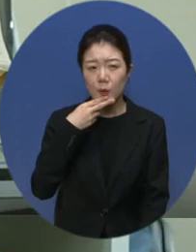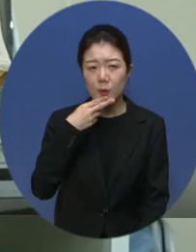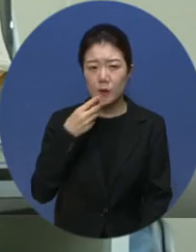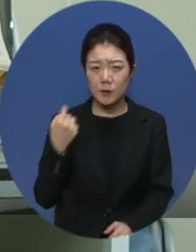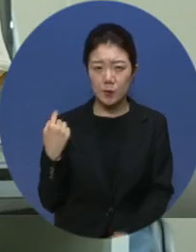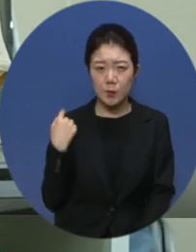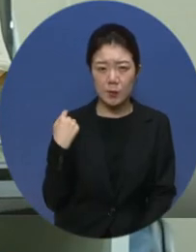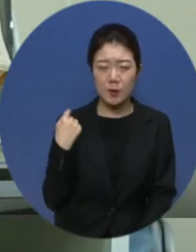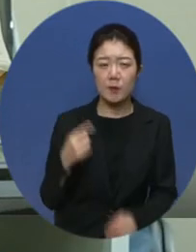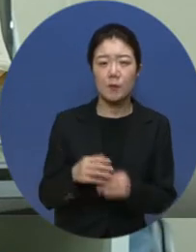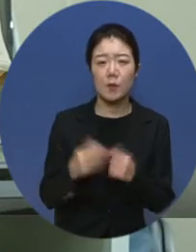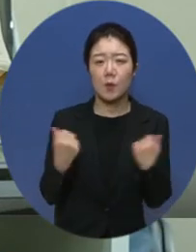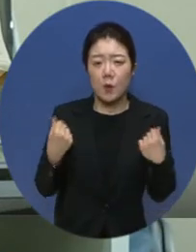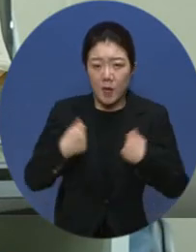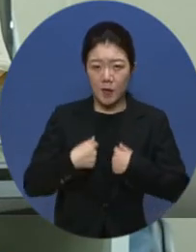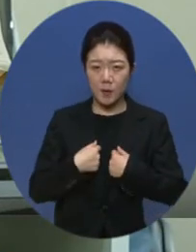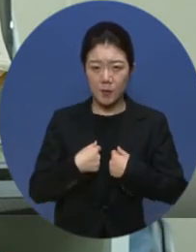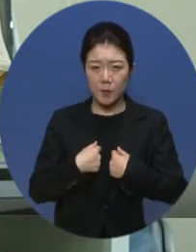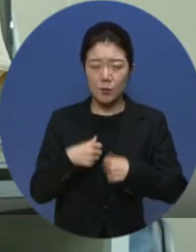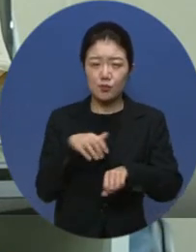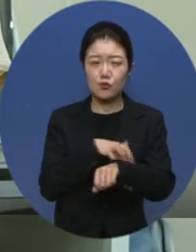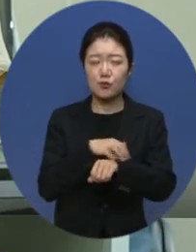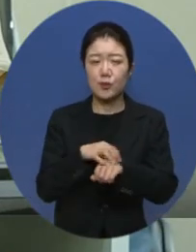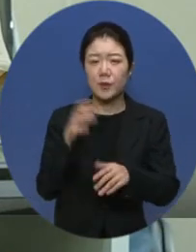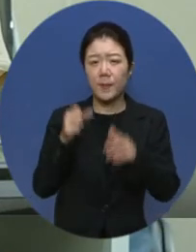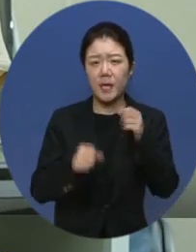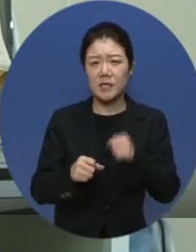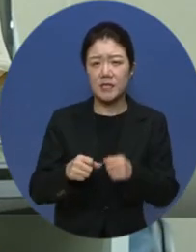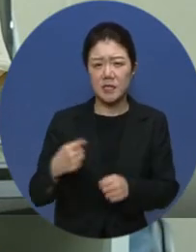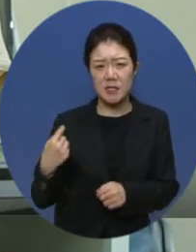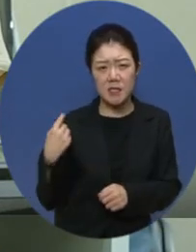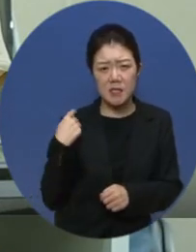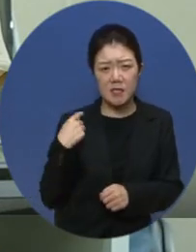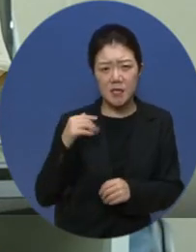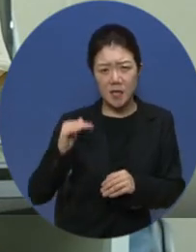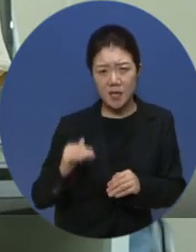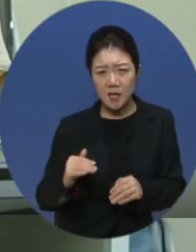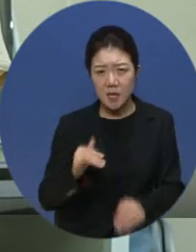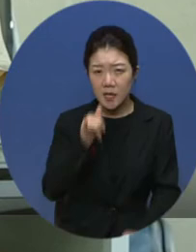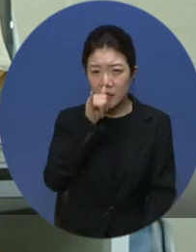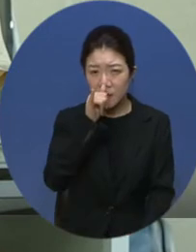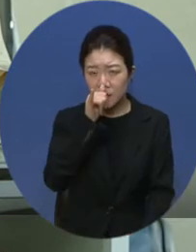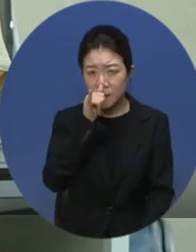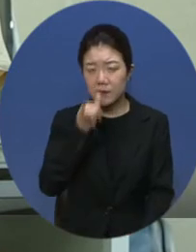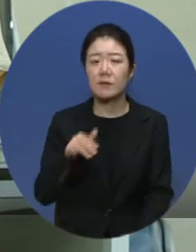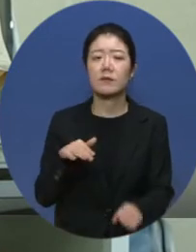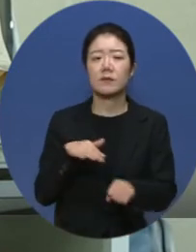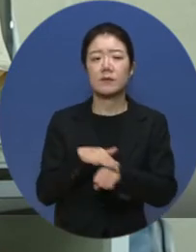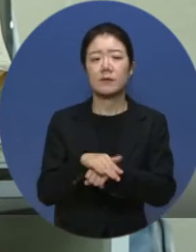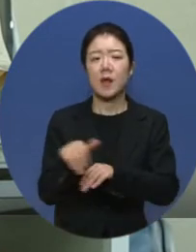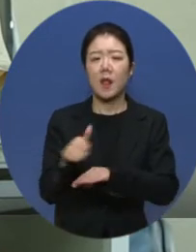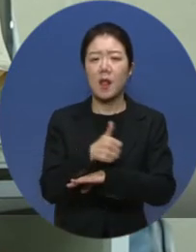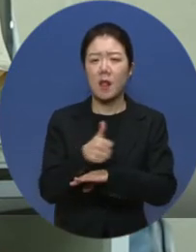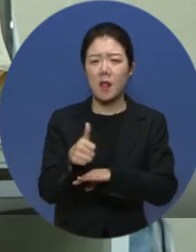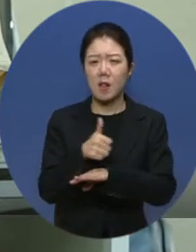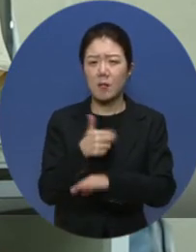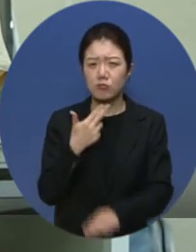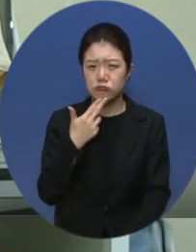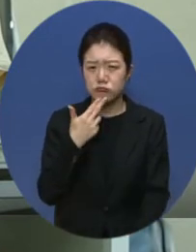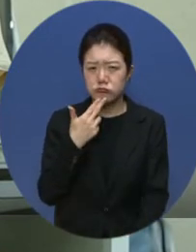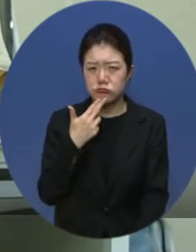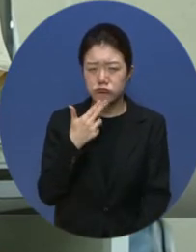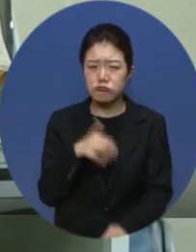등허리가 저희도 옷을 입으면 좀 불편한 바지 같은 경우는 등이 이렇게 내려가잖아요. 그래서 그렇게 다닐 수밖에